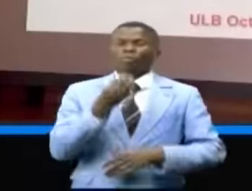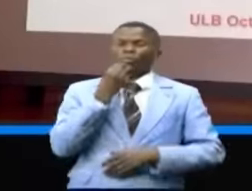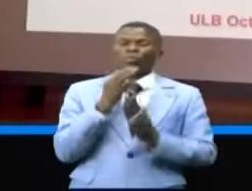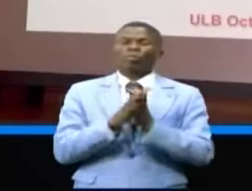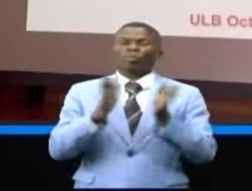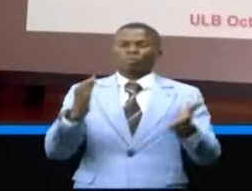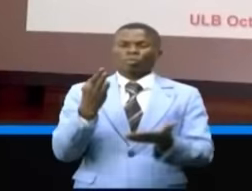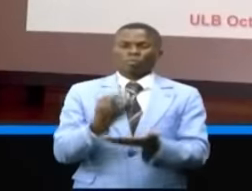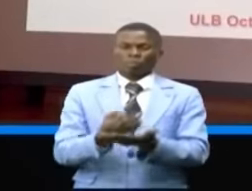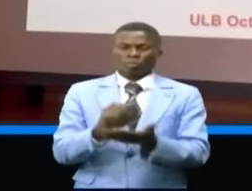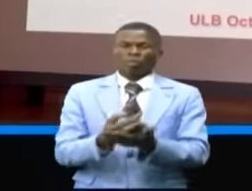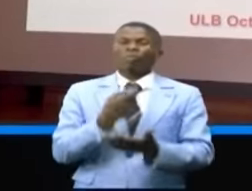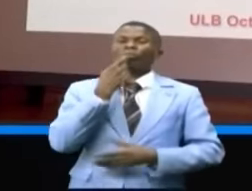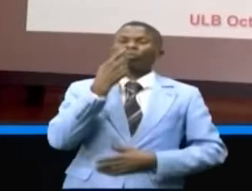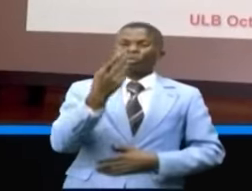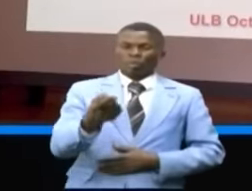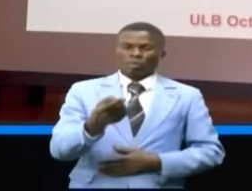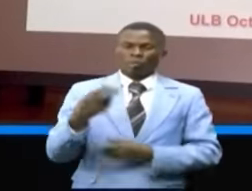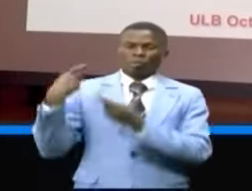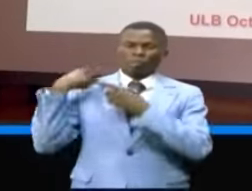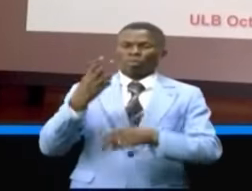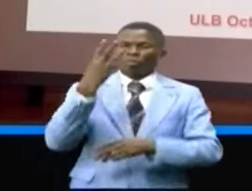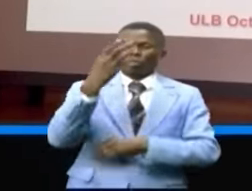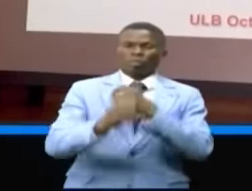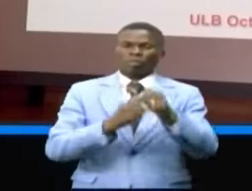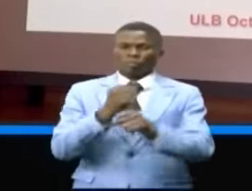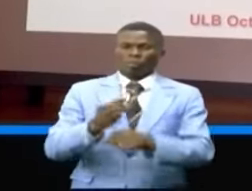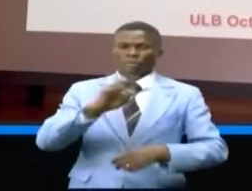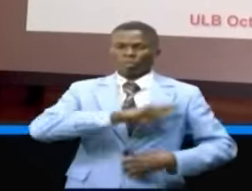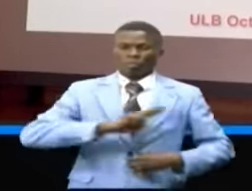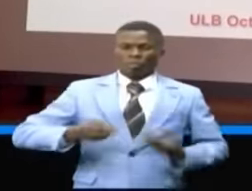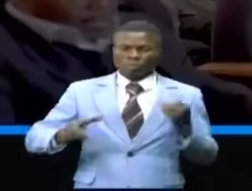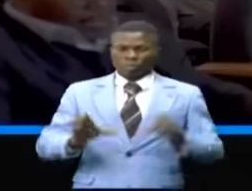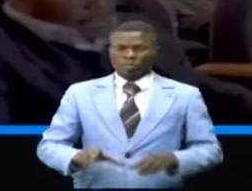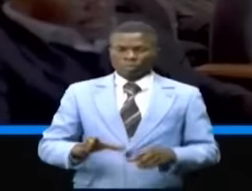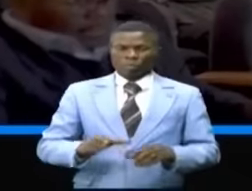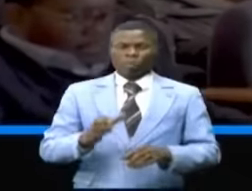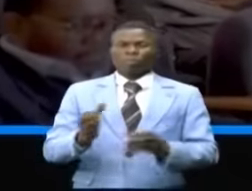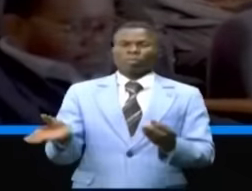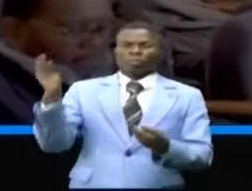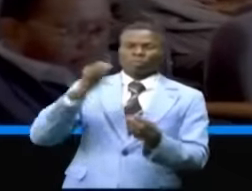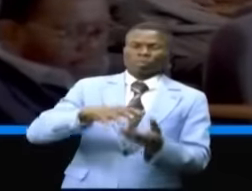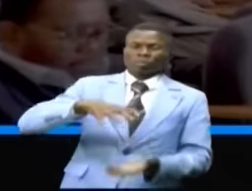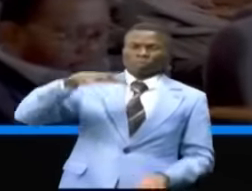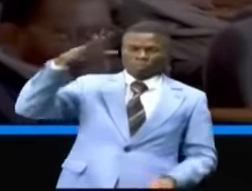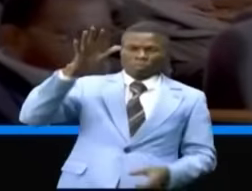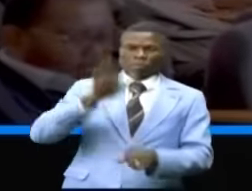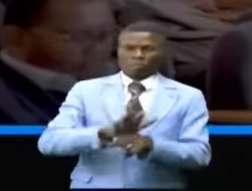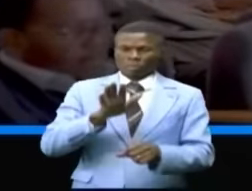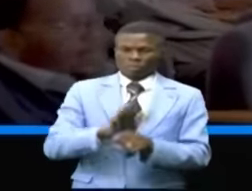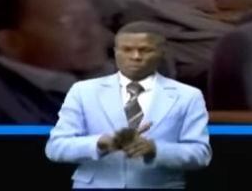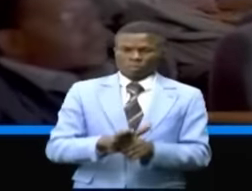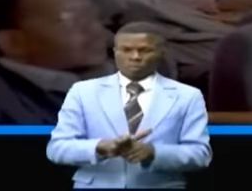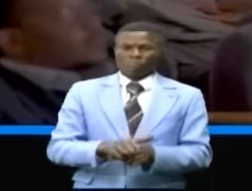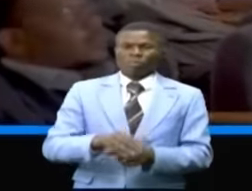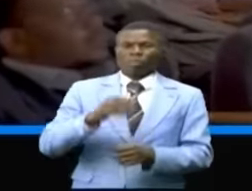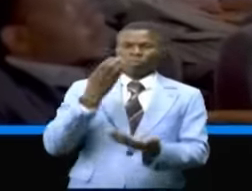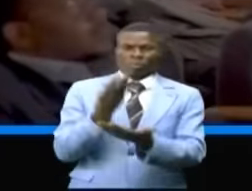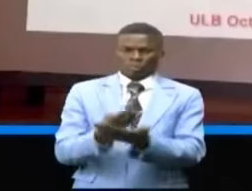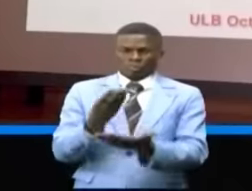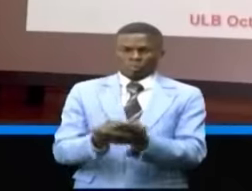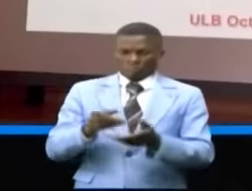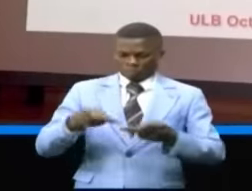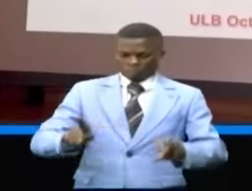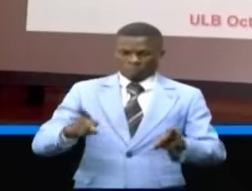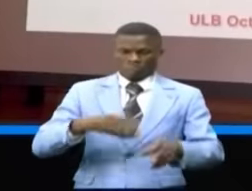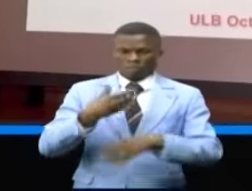Alinguété a indiqué que depuis 3 ans, la RDC connaît une augmentation très significative de son budget qui permet